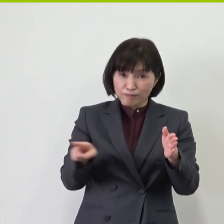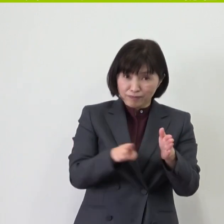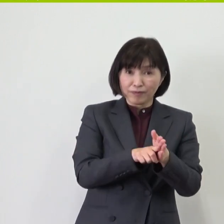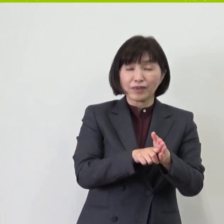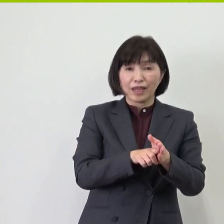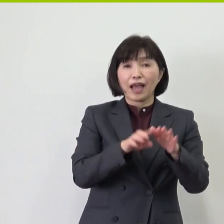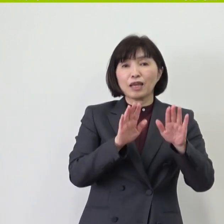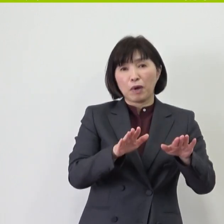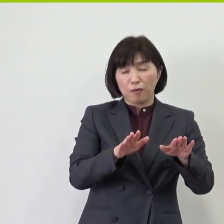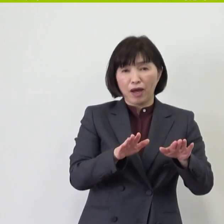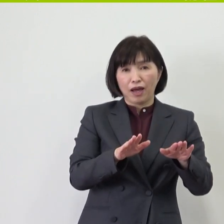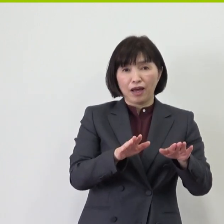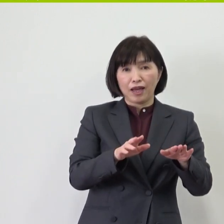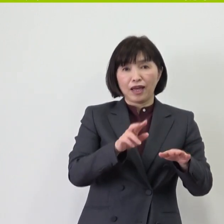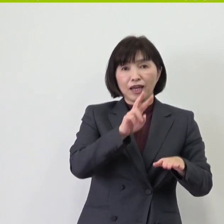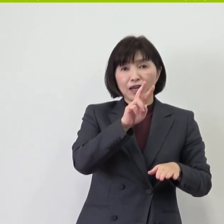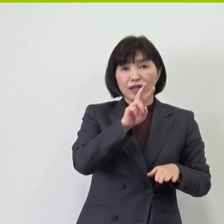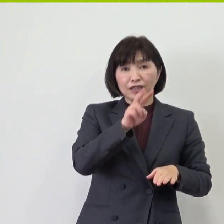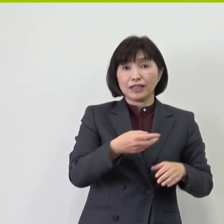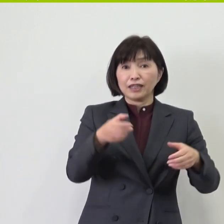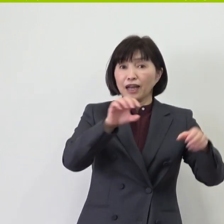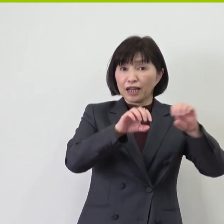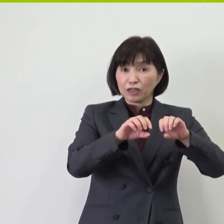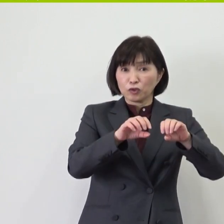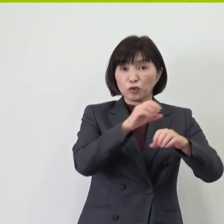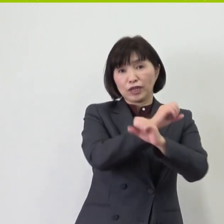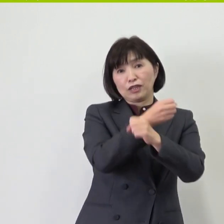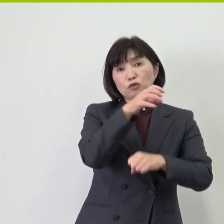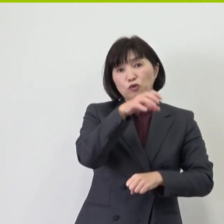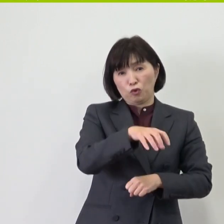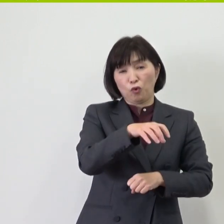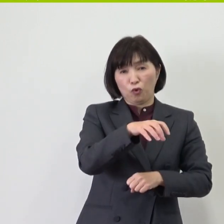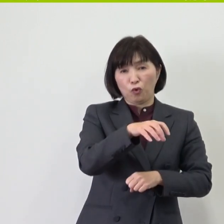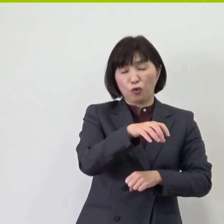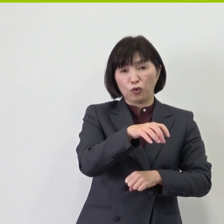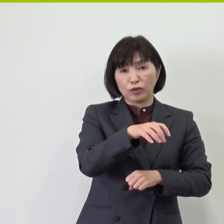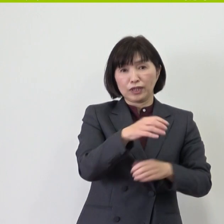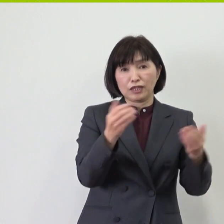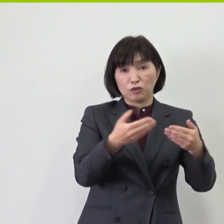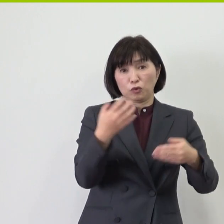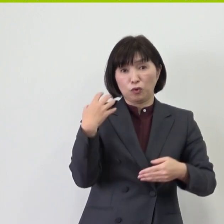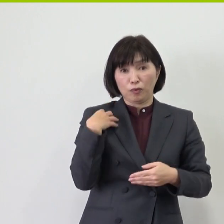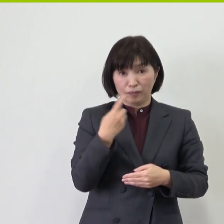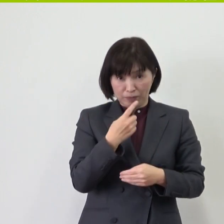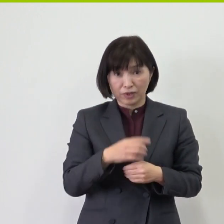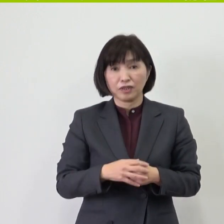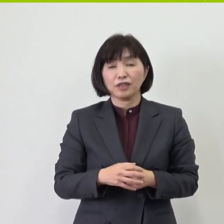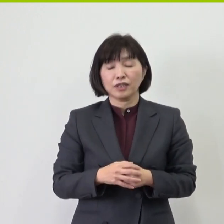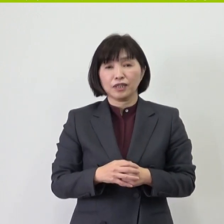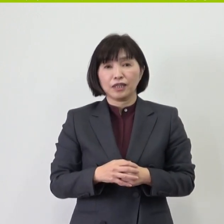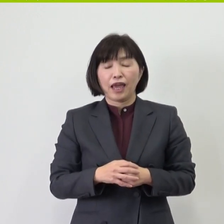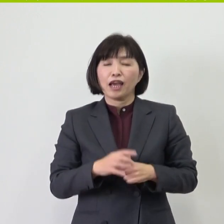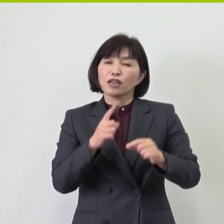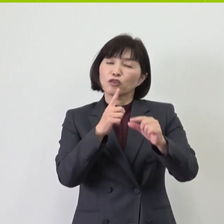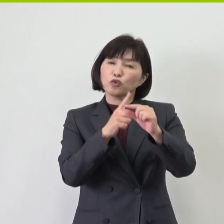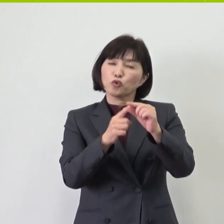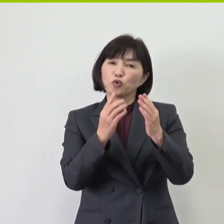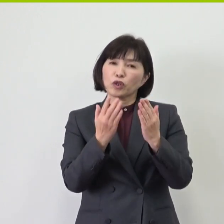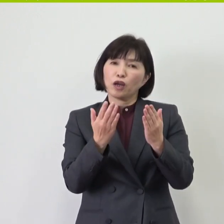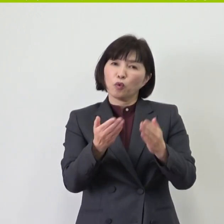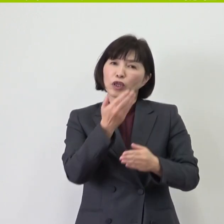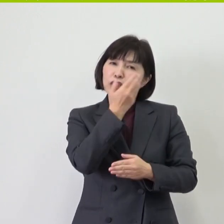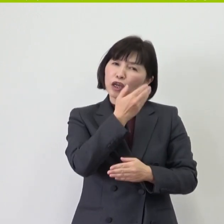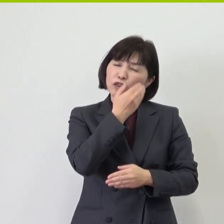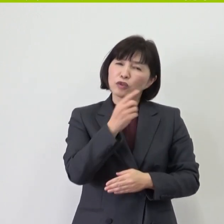化学研究所、国立の研究所ですが、そこの理事長を務めております。やはり中学校で一番重要なことは、まあ、